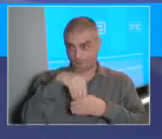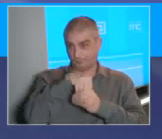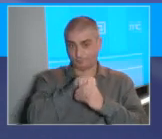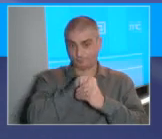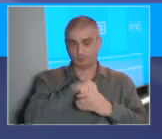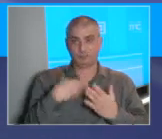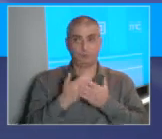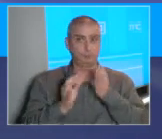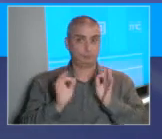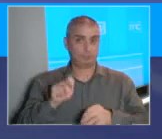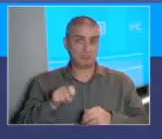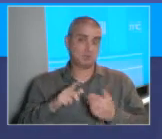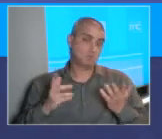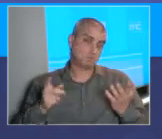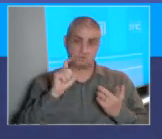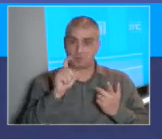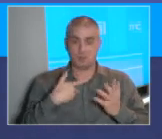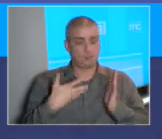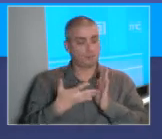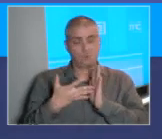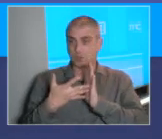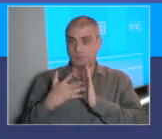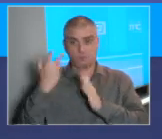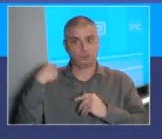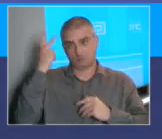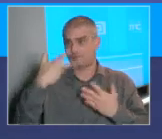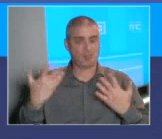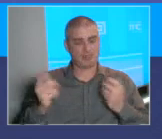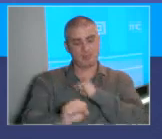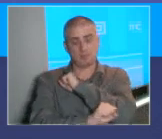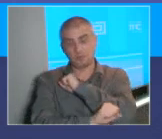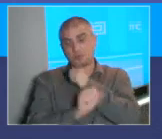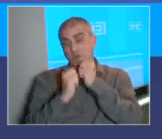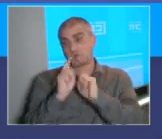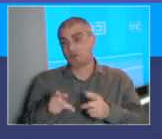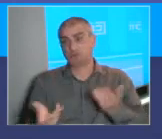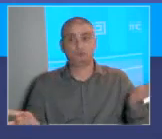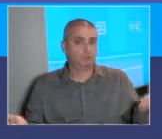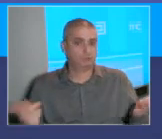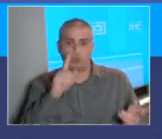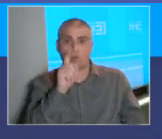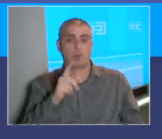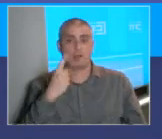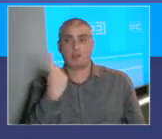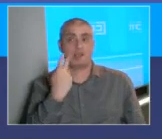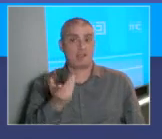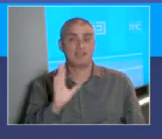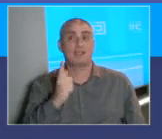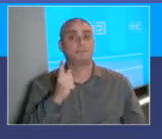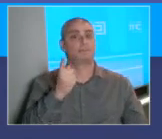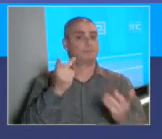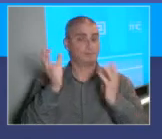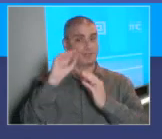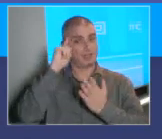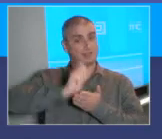מתוך הייעוץ המשפטי לכנסת? אולי, אני בודק למיטב הבנתי, אין משנים או שיש משנים ליועץ המשפטי, אולי זה יהיה אחד מהם. אם תצא